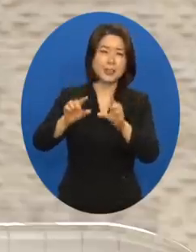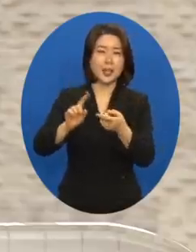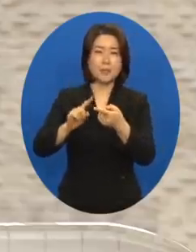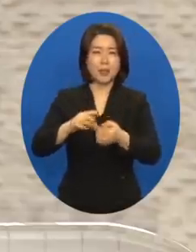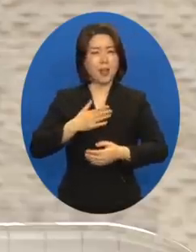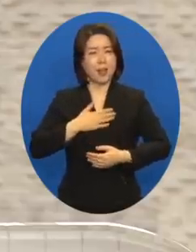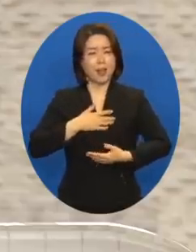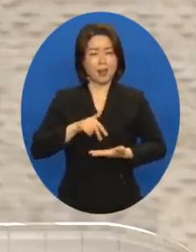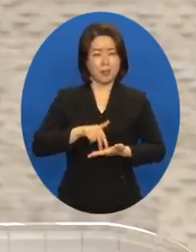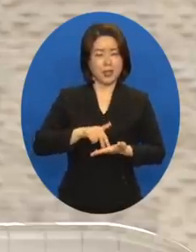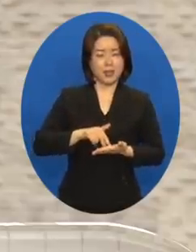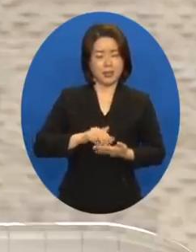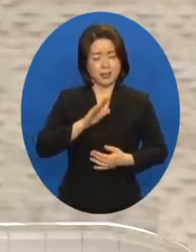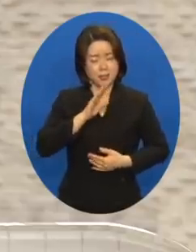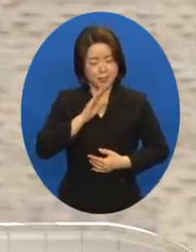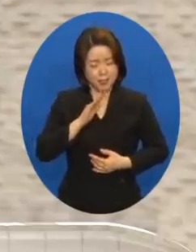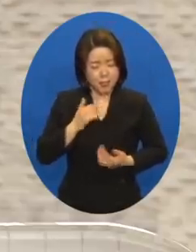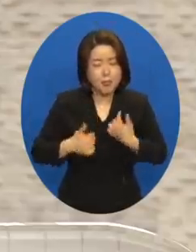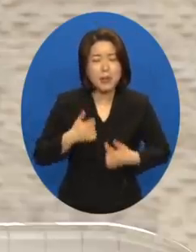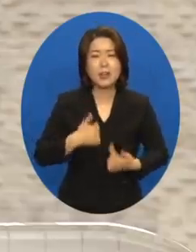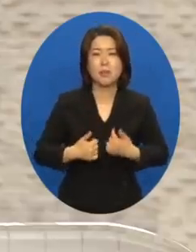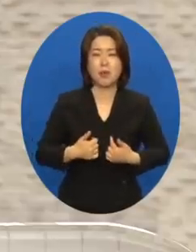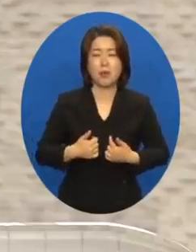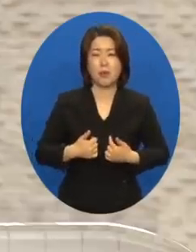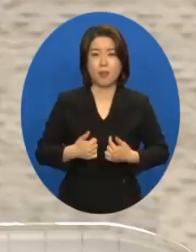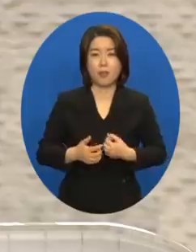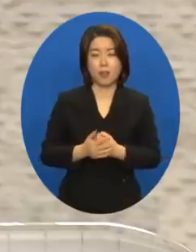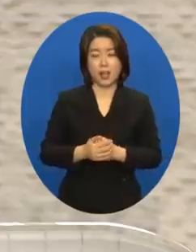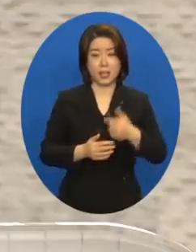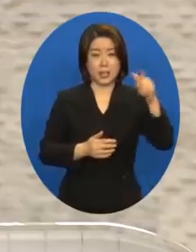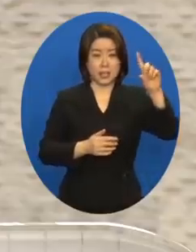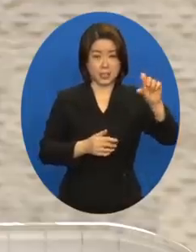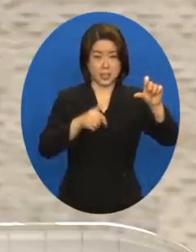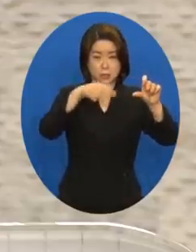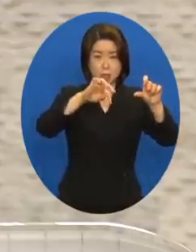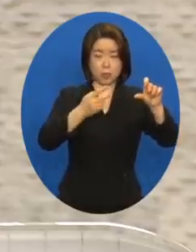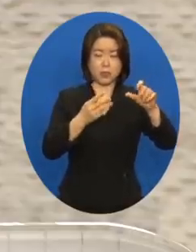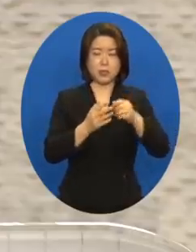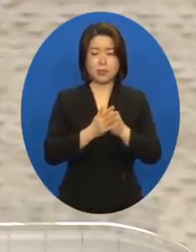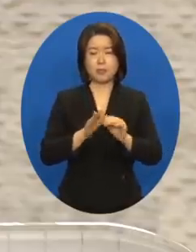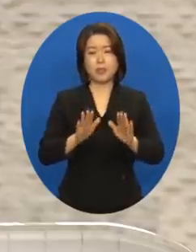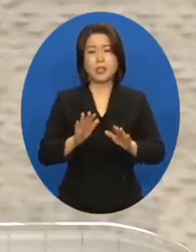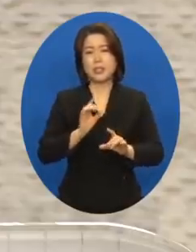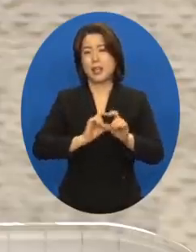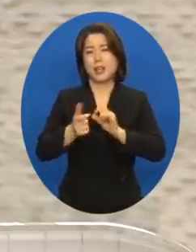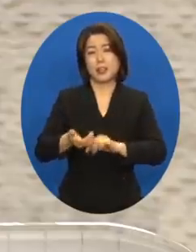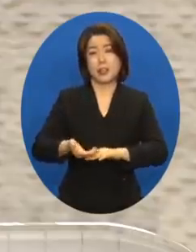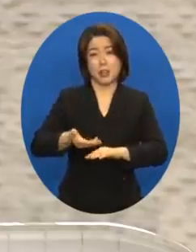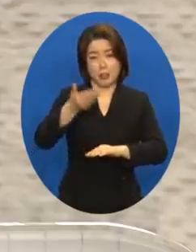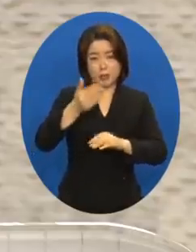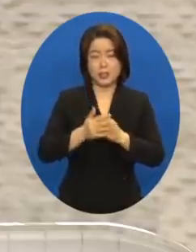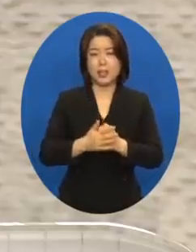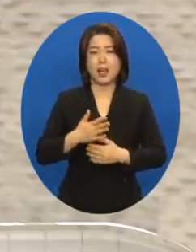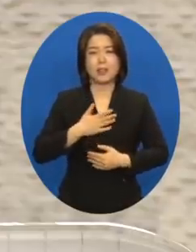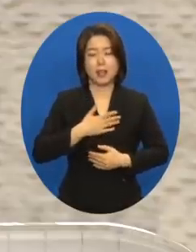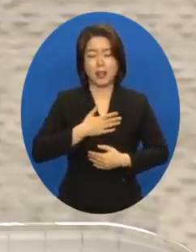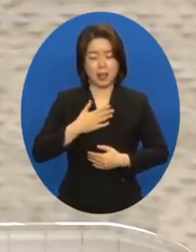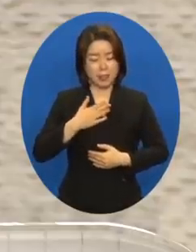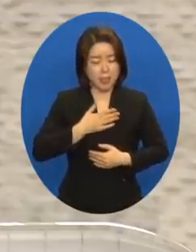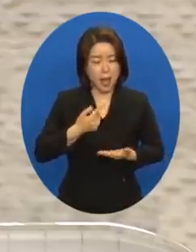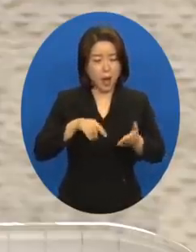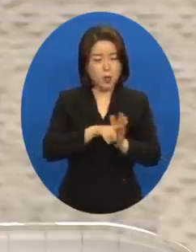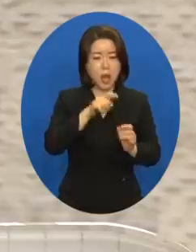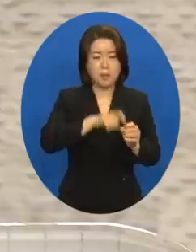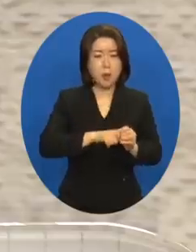사람에게 나올 1 기쁜 지요 그래서 15절에서 는 이제는 더 이상 내가 나를 위해서 살지